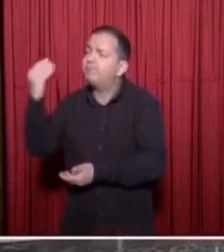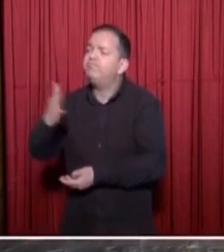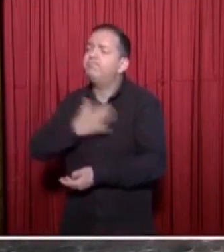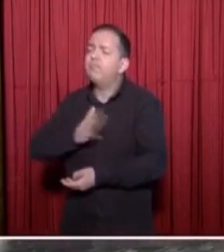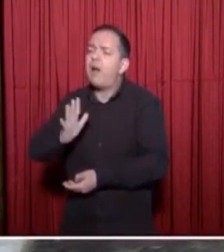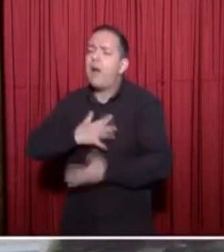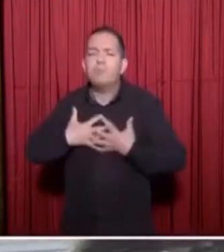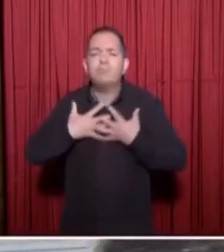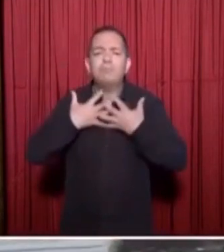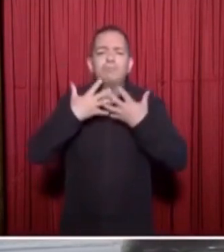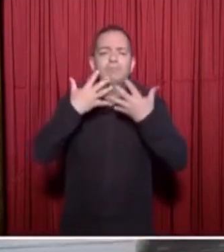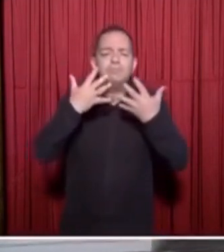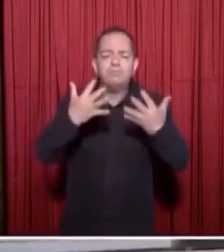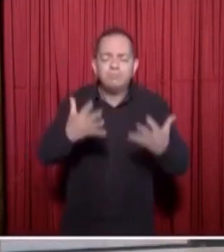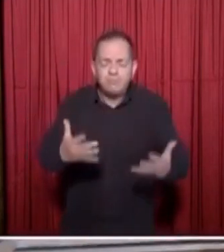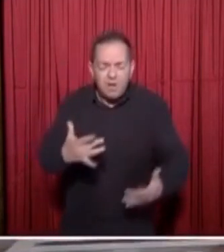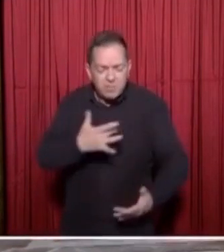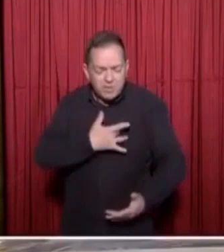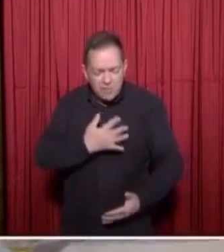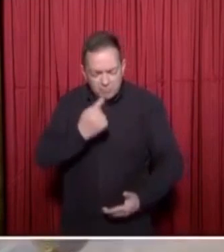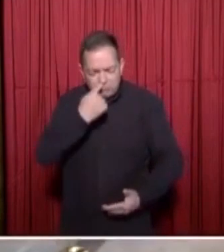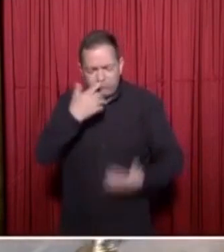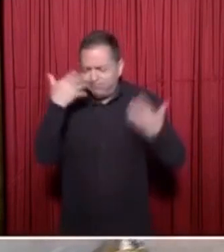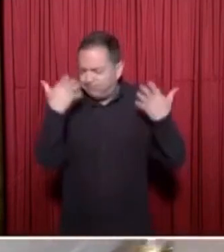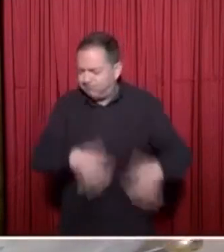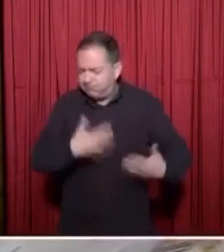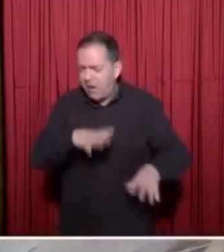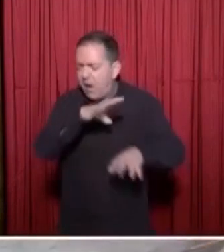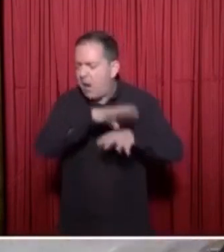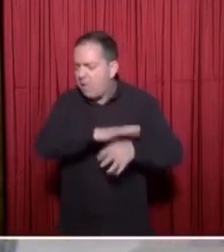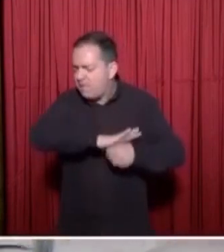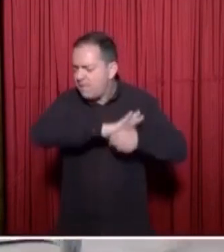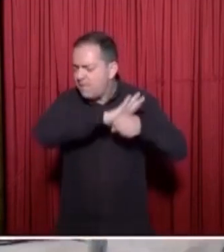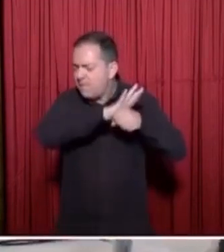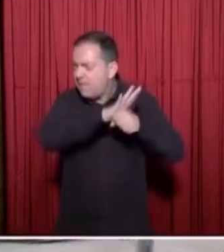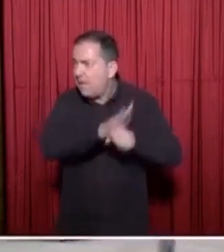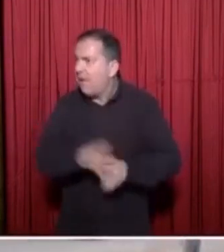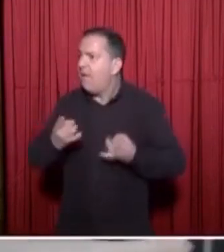φιλάνθρωπε και δυσοδείος των κακών